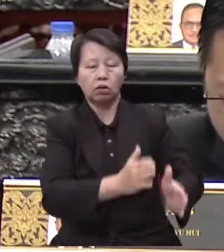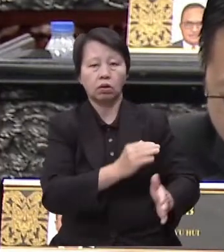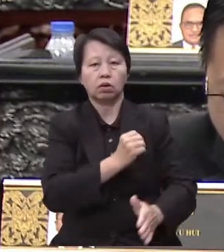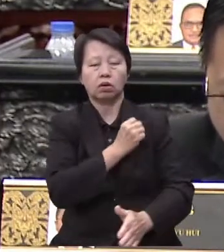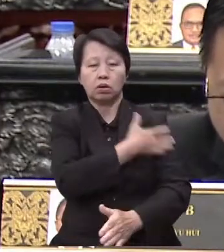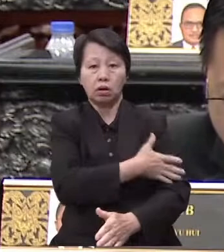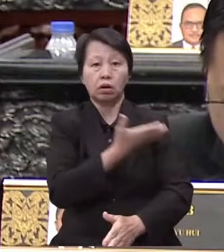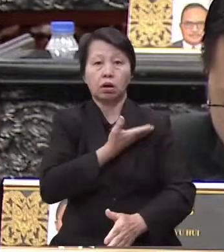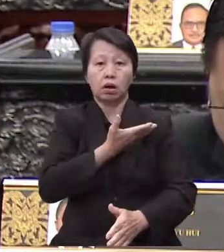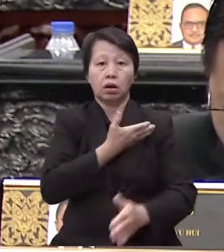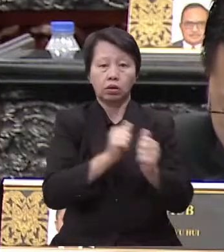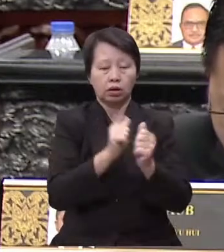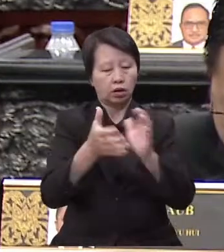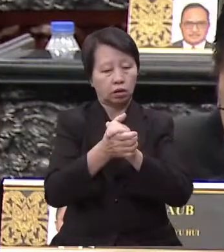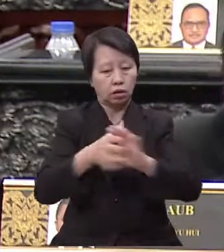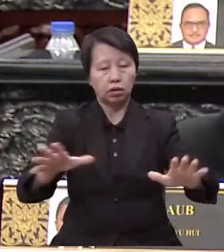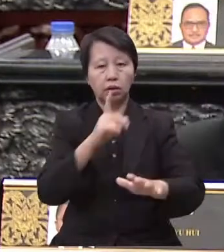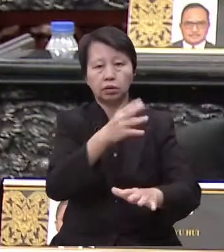dengan selamat dan cepat?